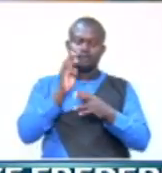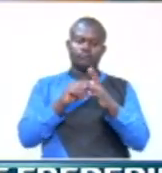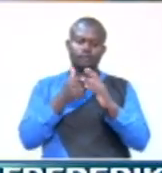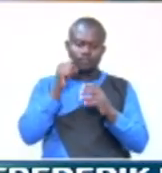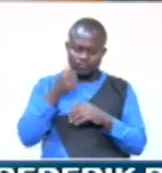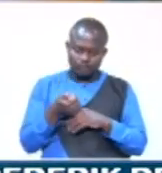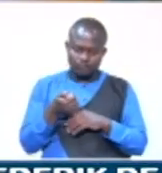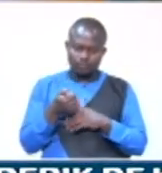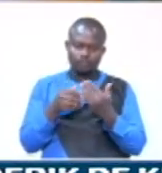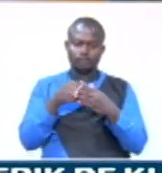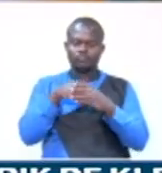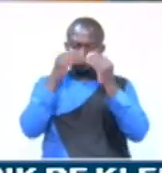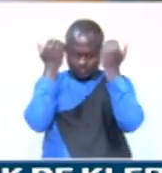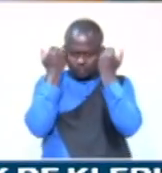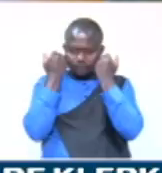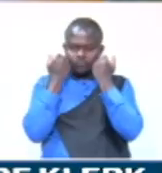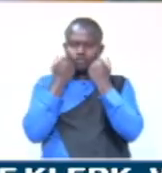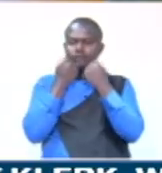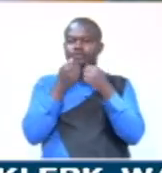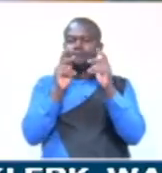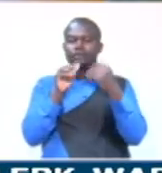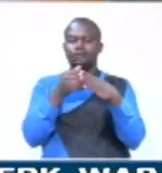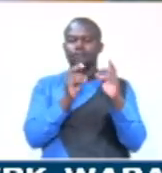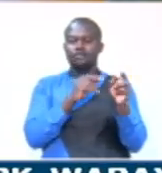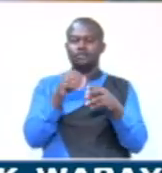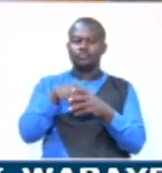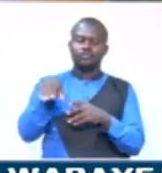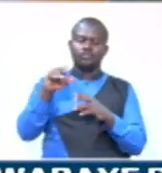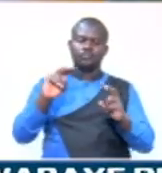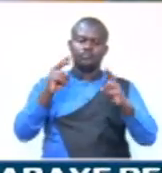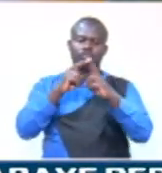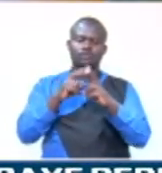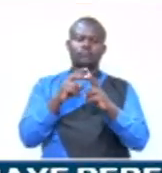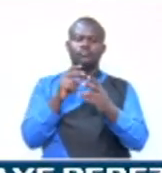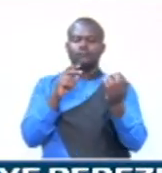ejo mu rukiko rwa rubanda rw'I Paris ruzwi nka Cour d'appel de Paris.